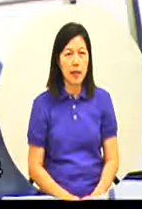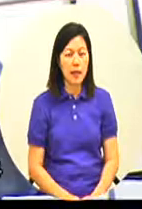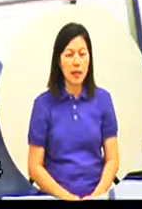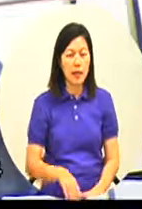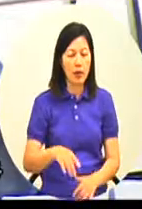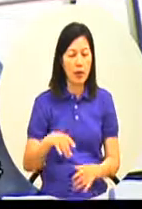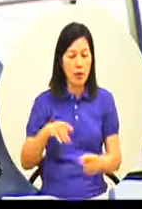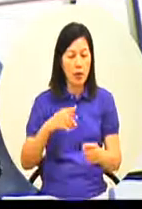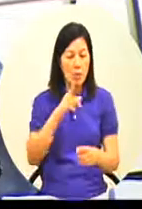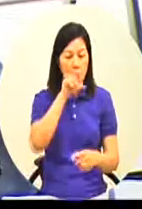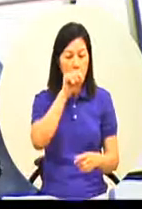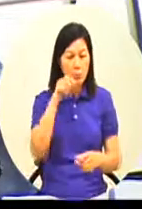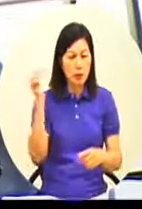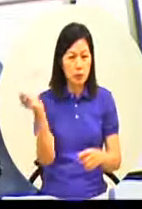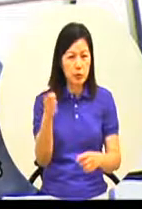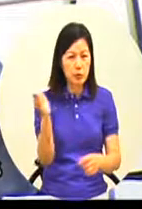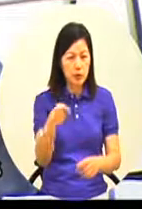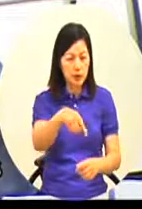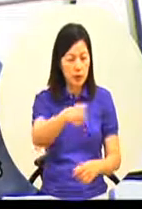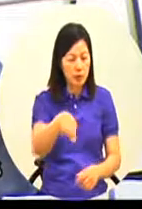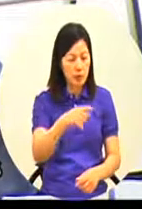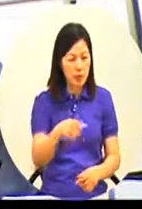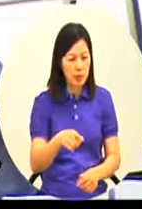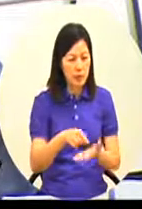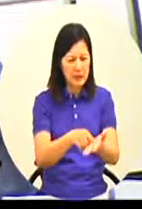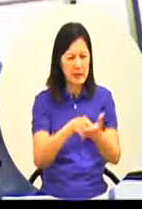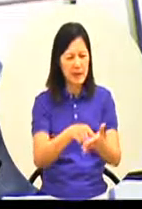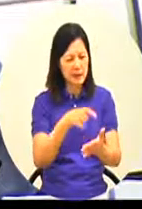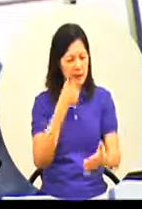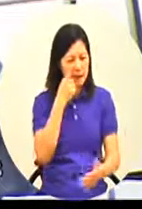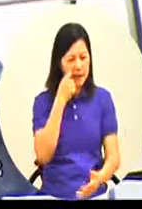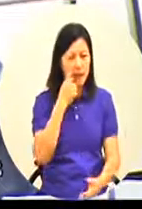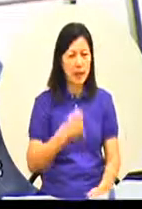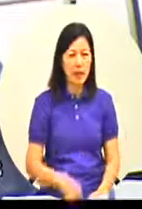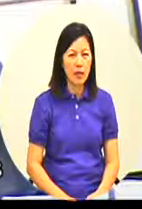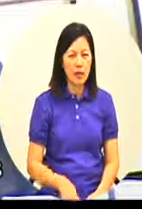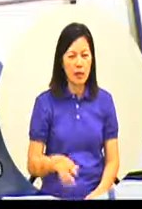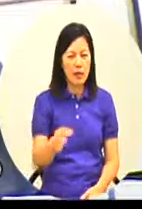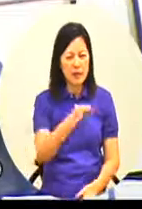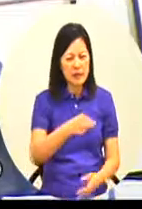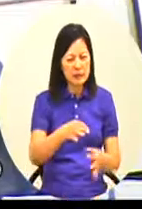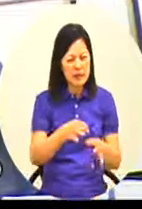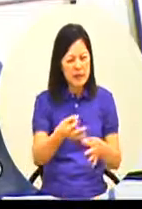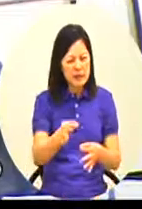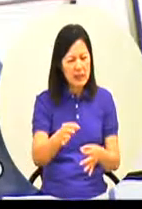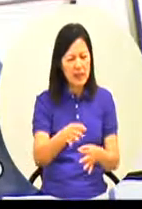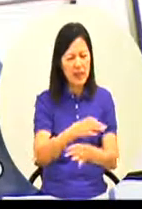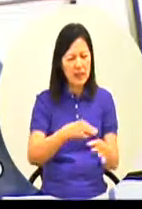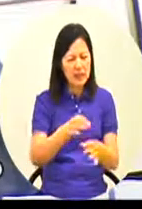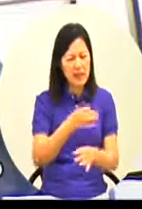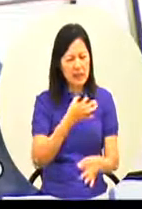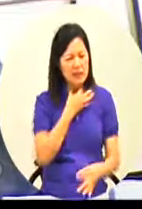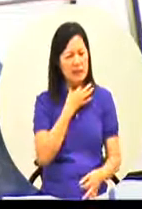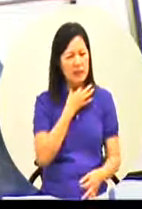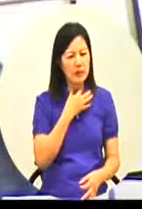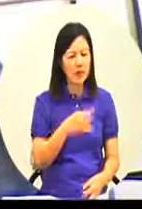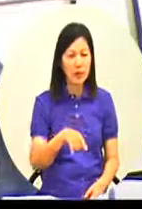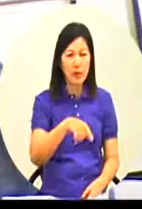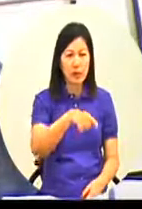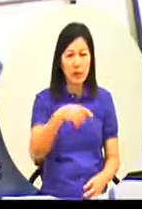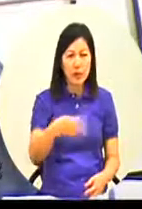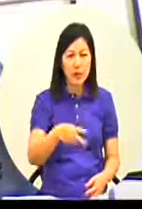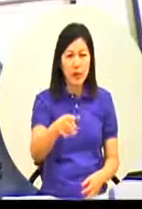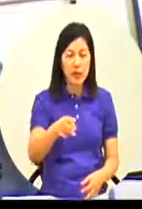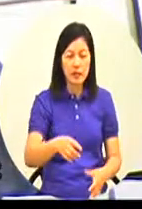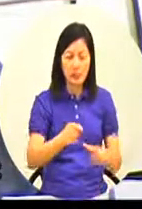我们都争取尽量做拍争取的，因为我们财政就那么困难。那我觉得你一大片的公园在那